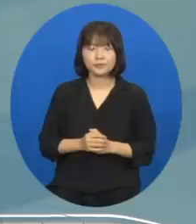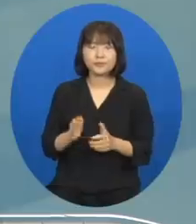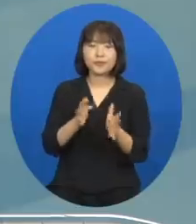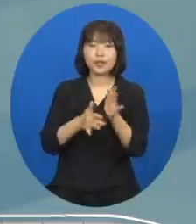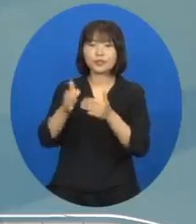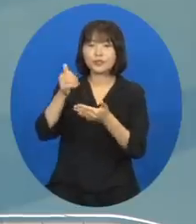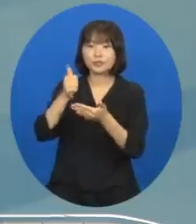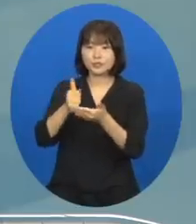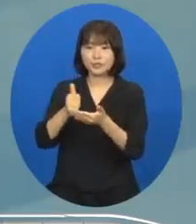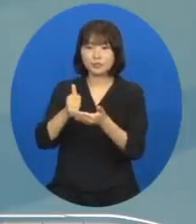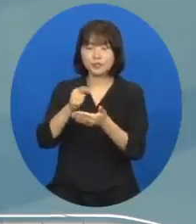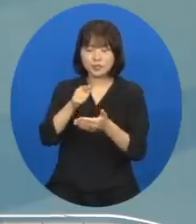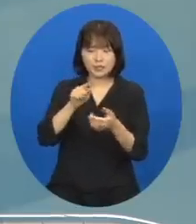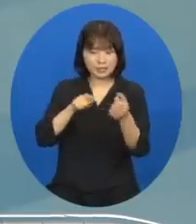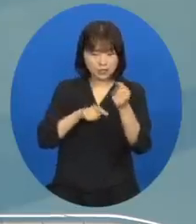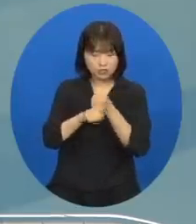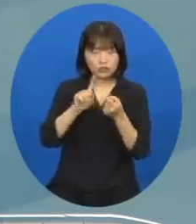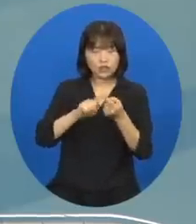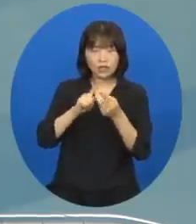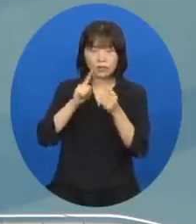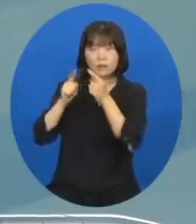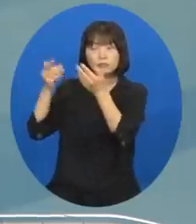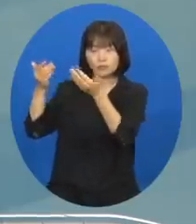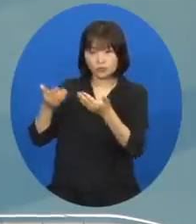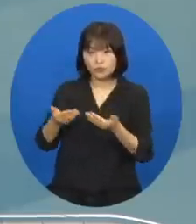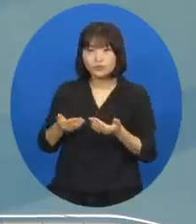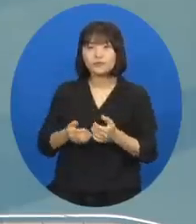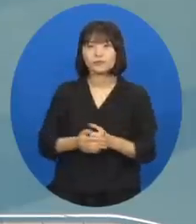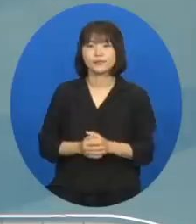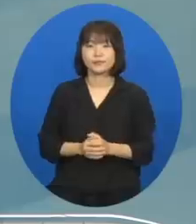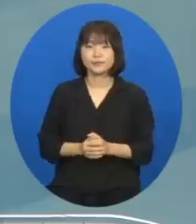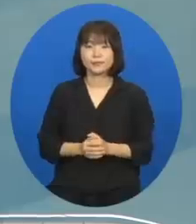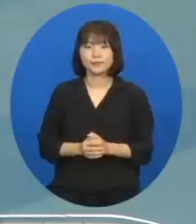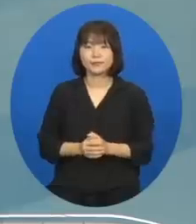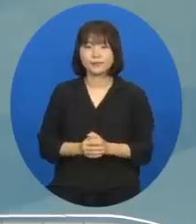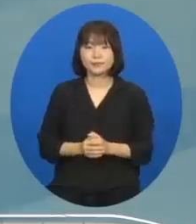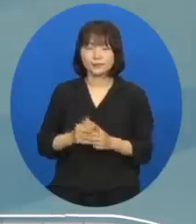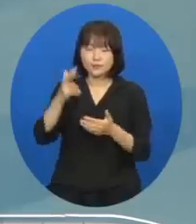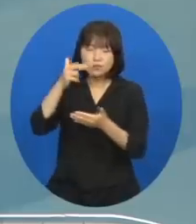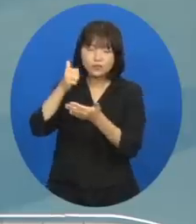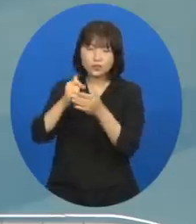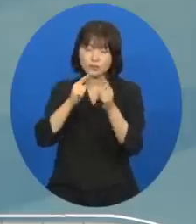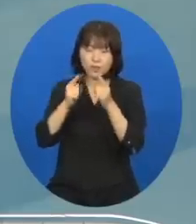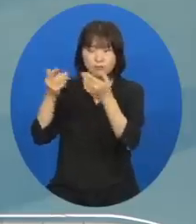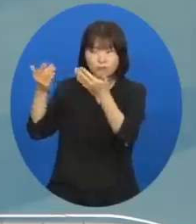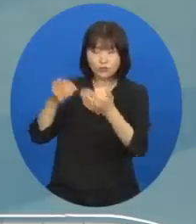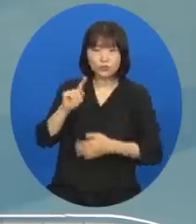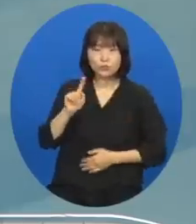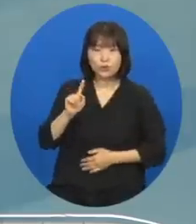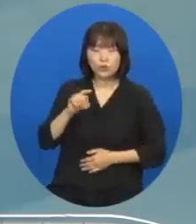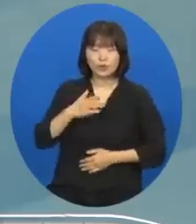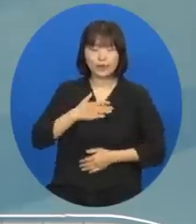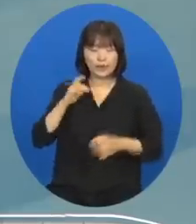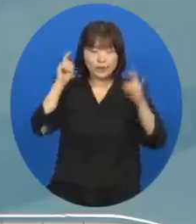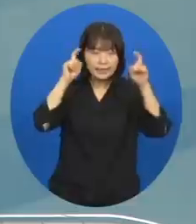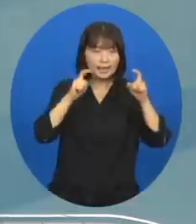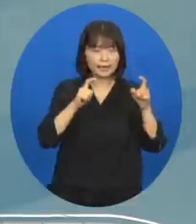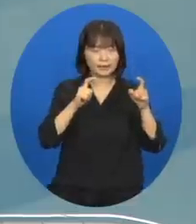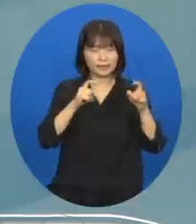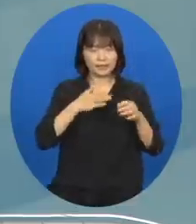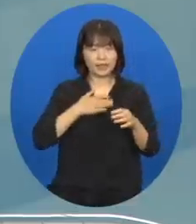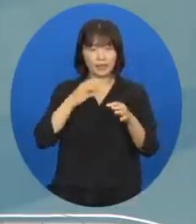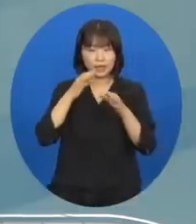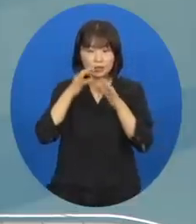예수님께서 그 이유에 대하여도 말씀하고 계십니다. 주님께서 이렇게 말씀하셨어요. 내 양들은 내